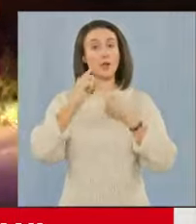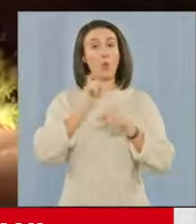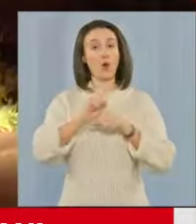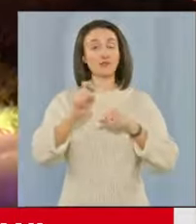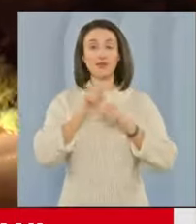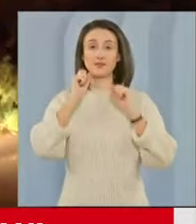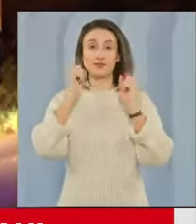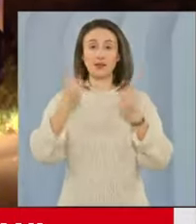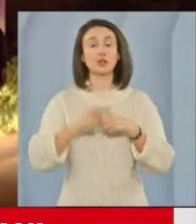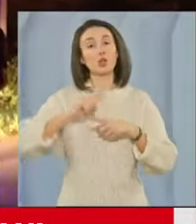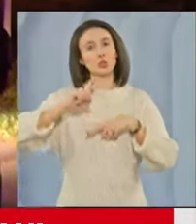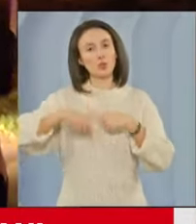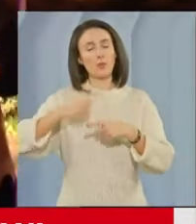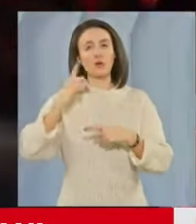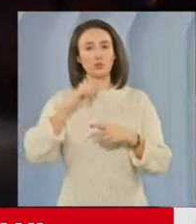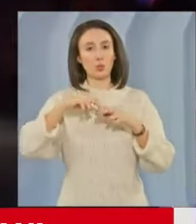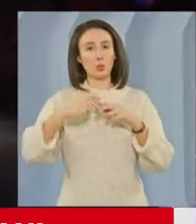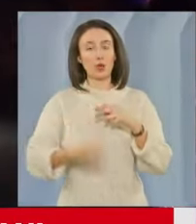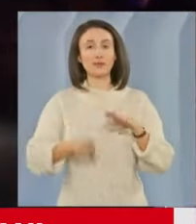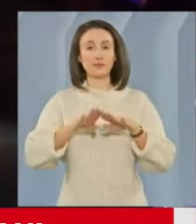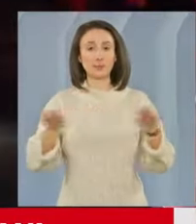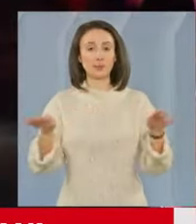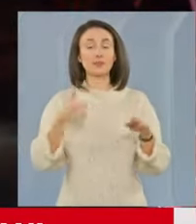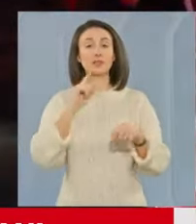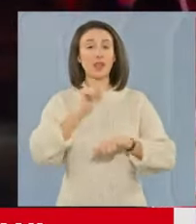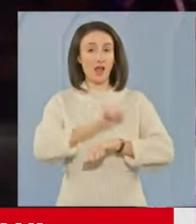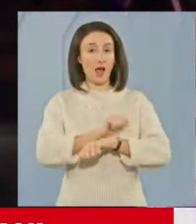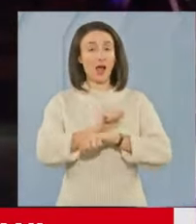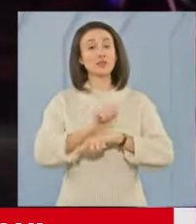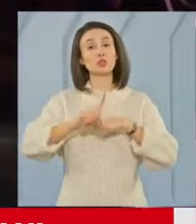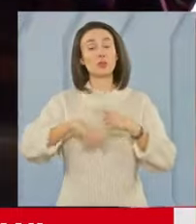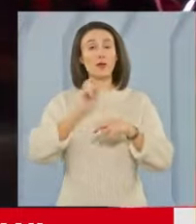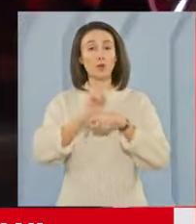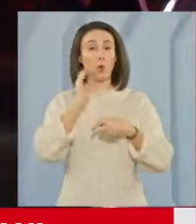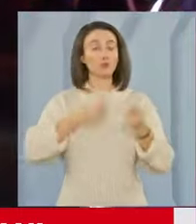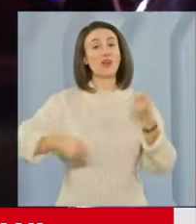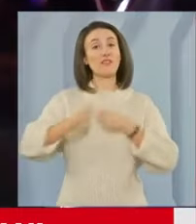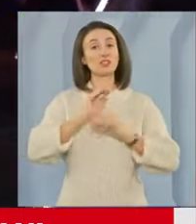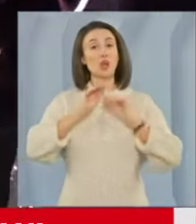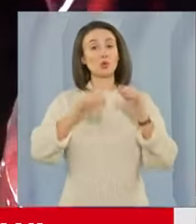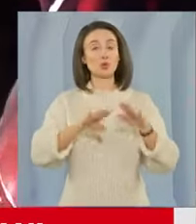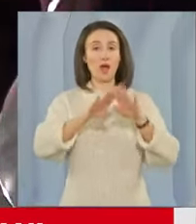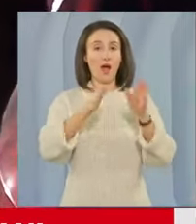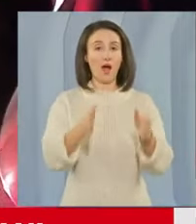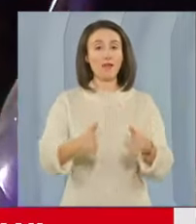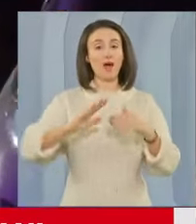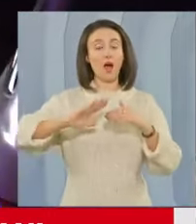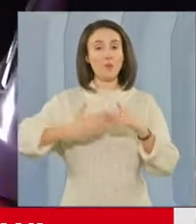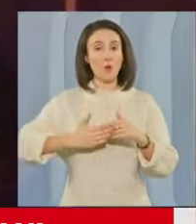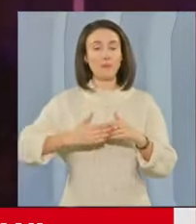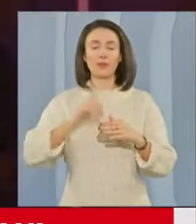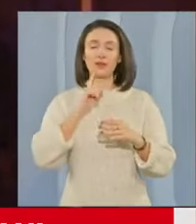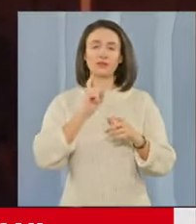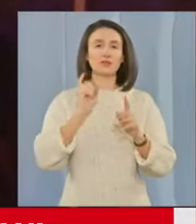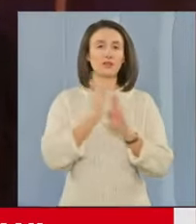atacat din senin. Ulterior a fost culcat la pământ și legat de mâini. După atac, omul de afaceri a fost dus într-o hală din apropiere și supus